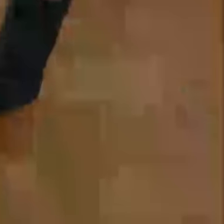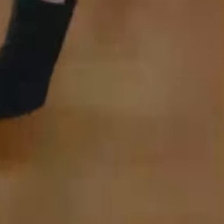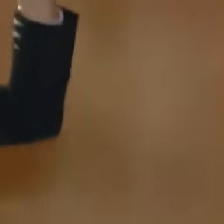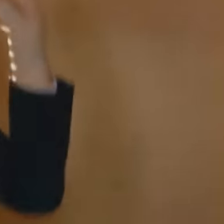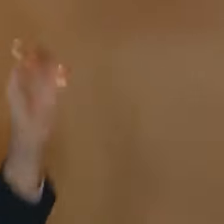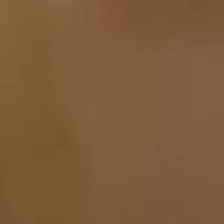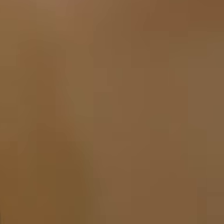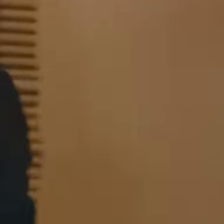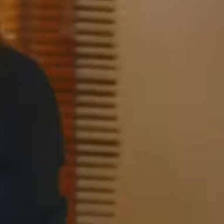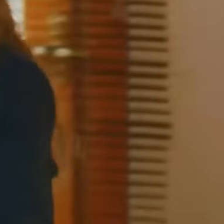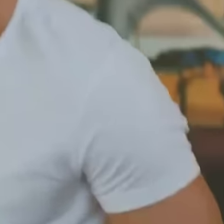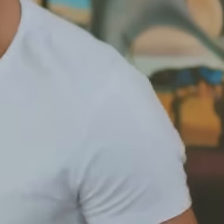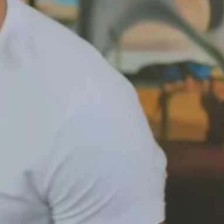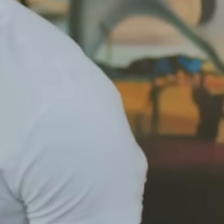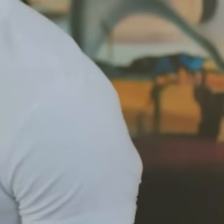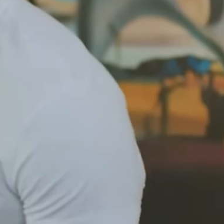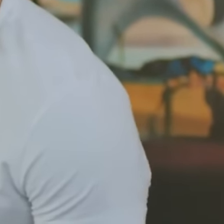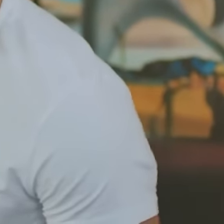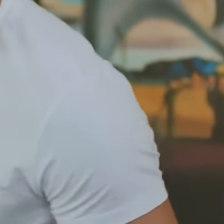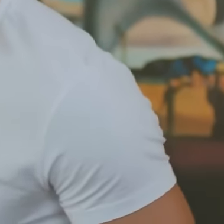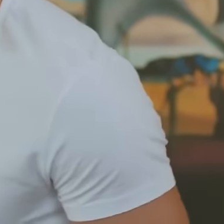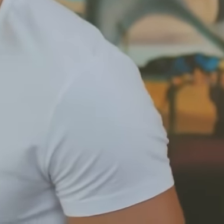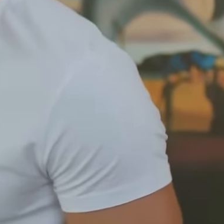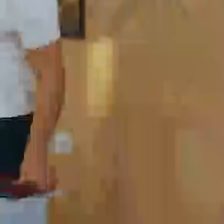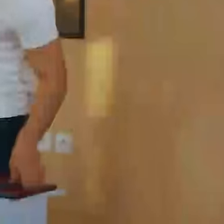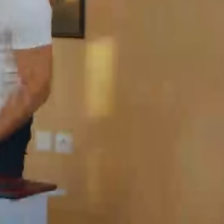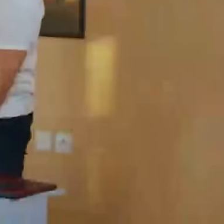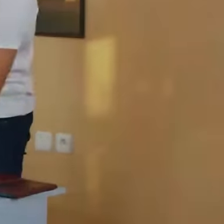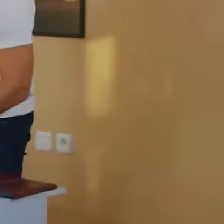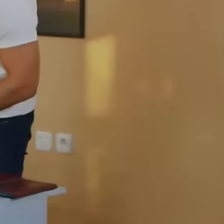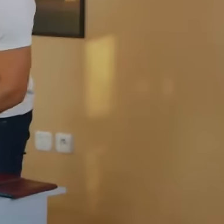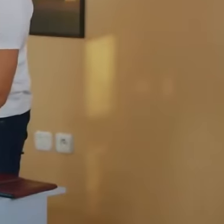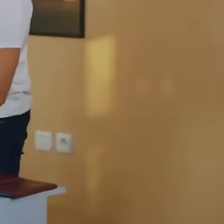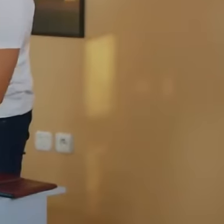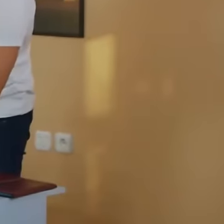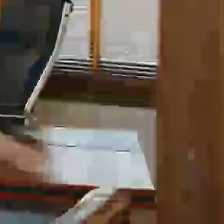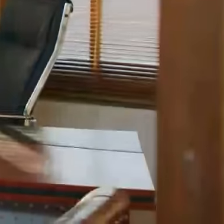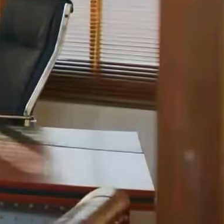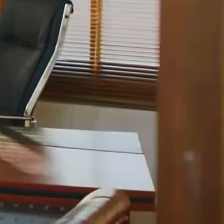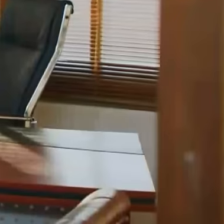çaktırmadan baktı.